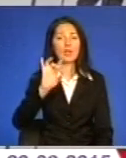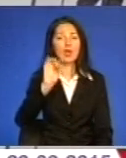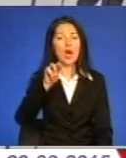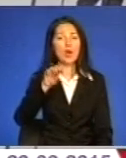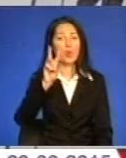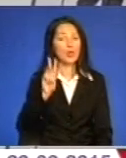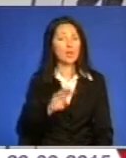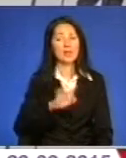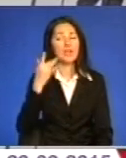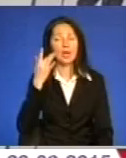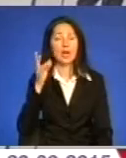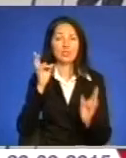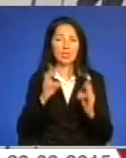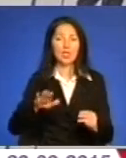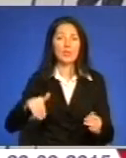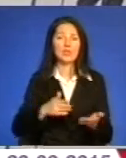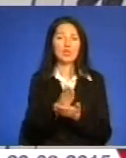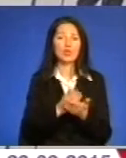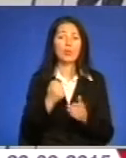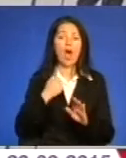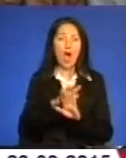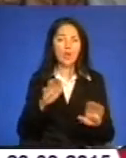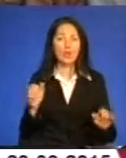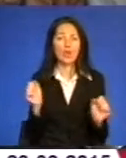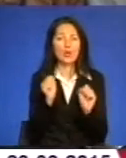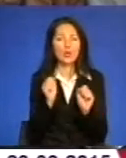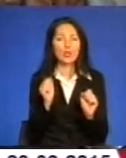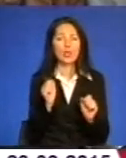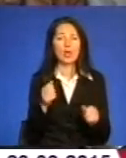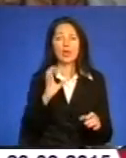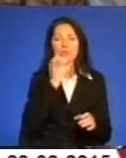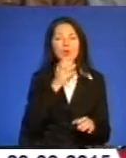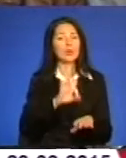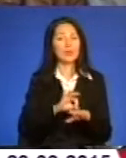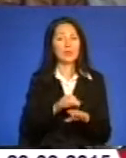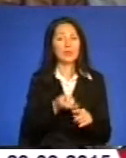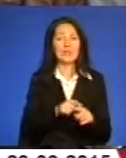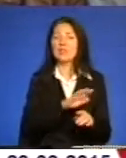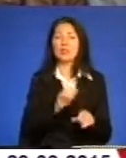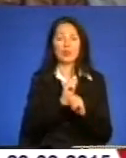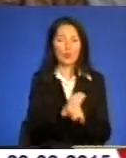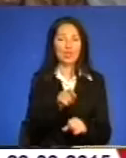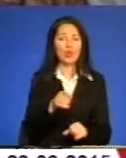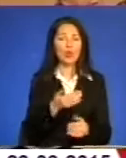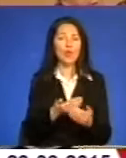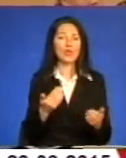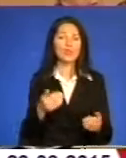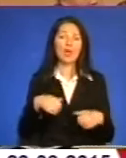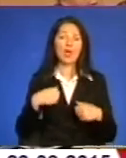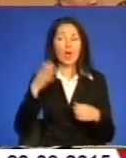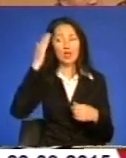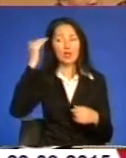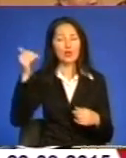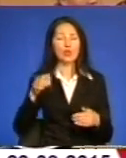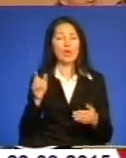Після служби в армії та переохолодження серйозно захворів. Проте це не зупиняло його від наполегливої творчої праці.